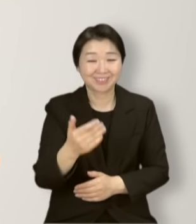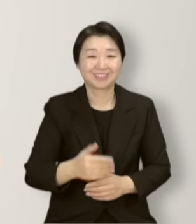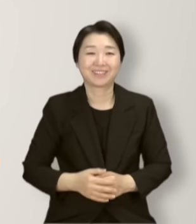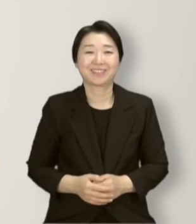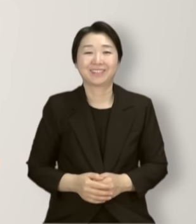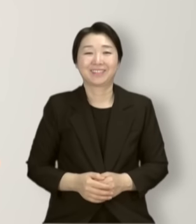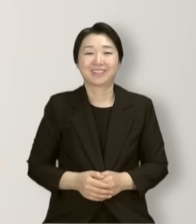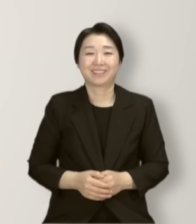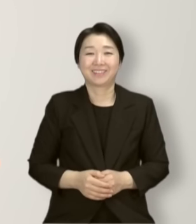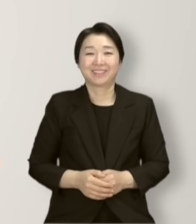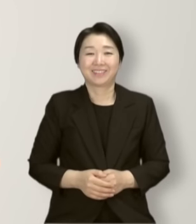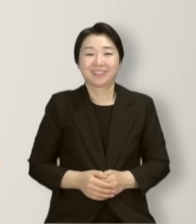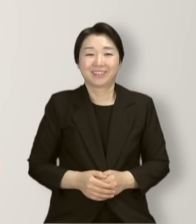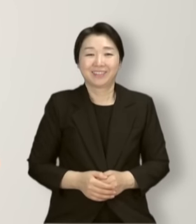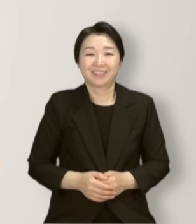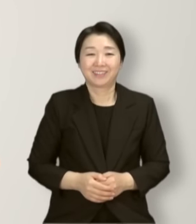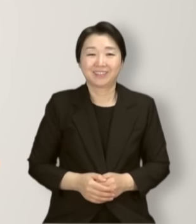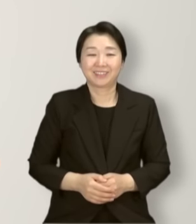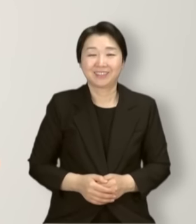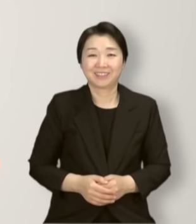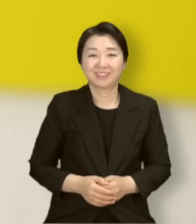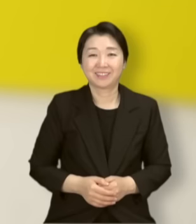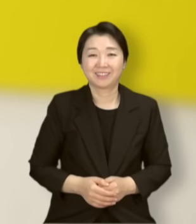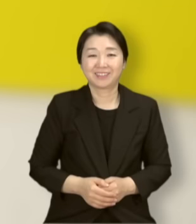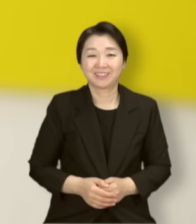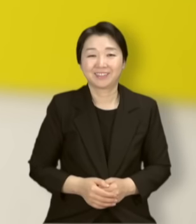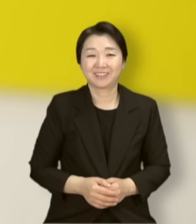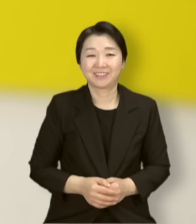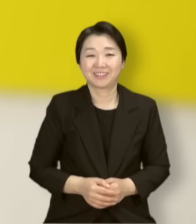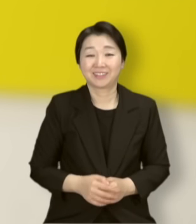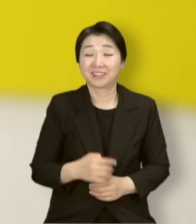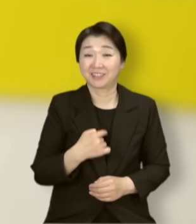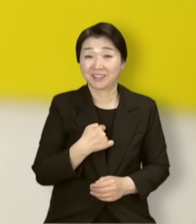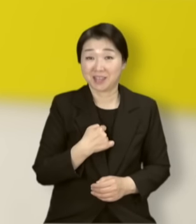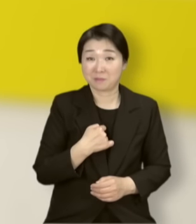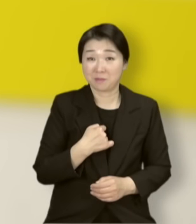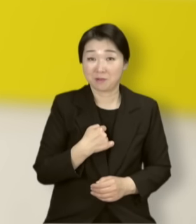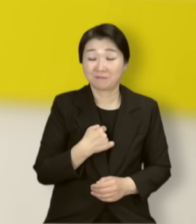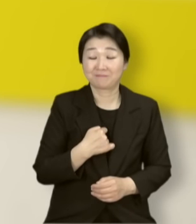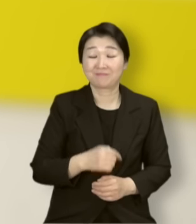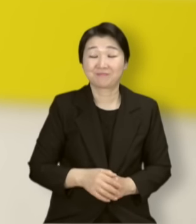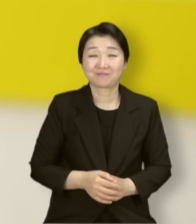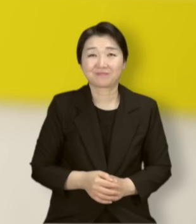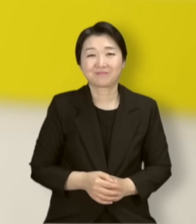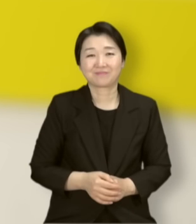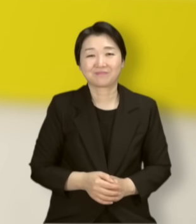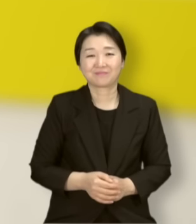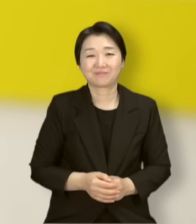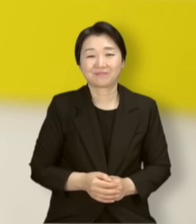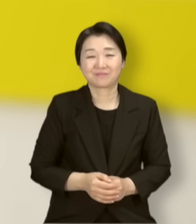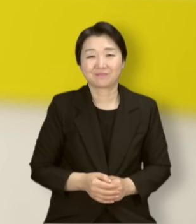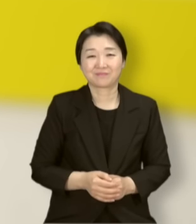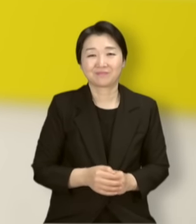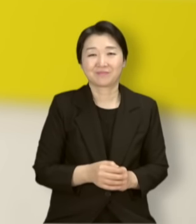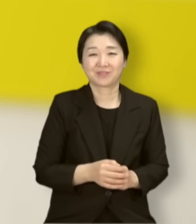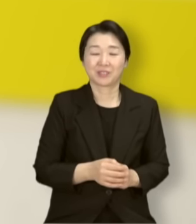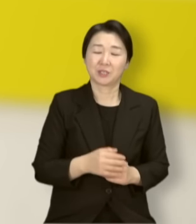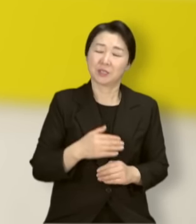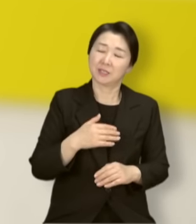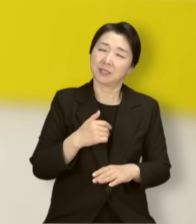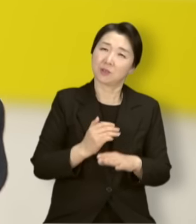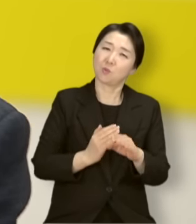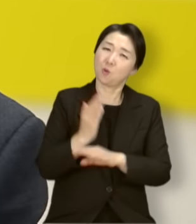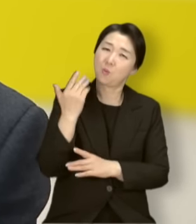말씀 부탁드립니다. 예, 아니 제가 외람되고요. 지금 얘기하다 보니까 또